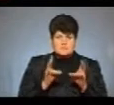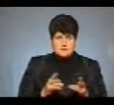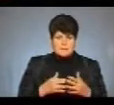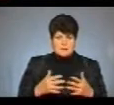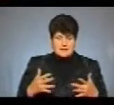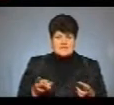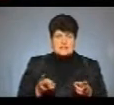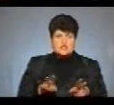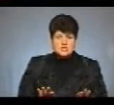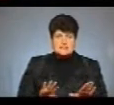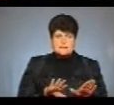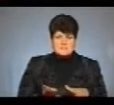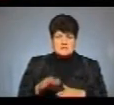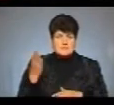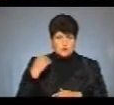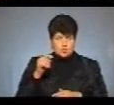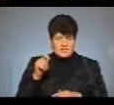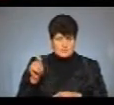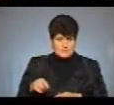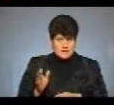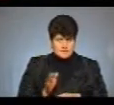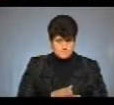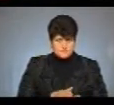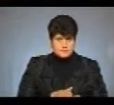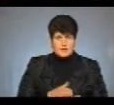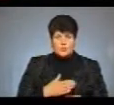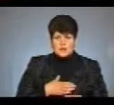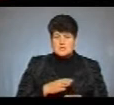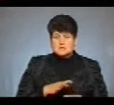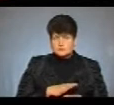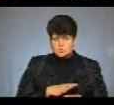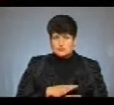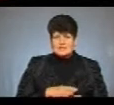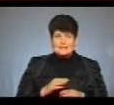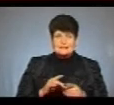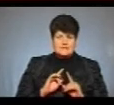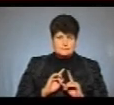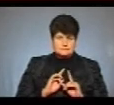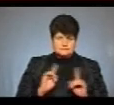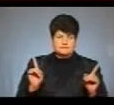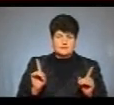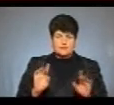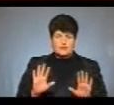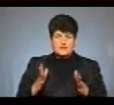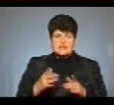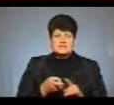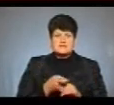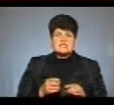які залишилися після минулих воєн. В нас були такі резонансні події, пов'язані з